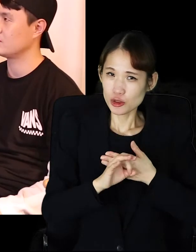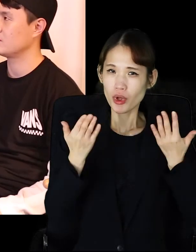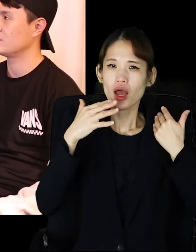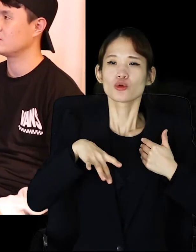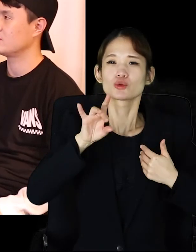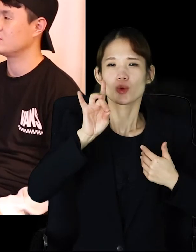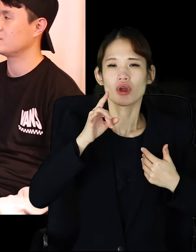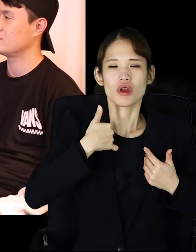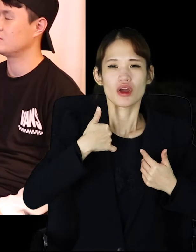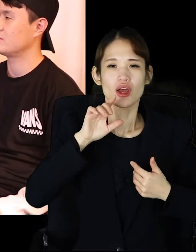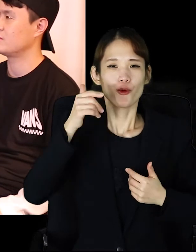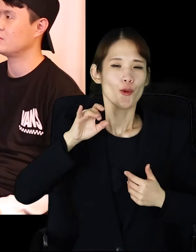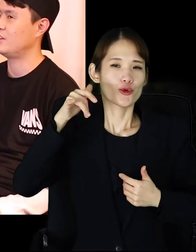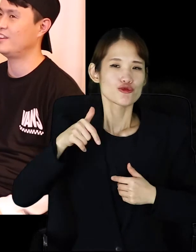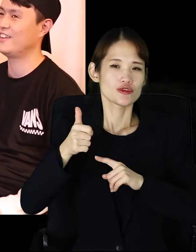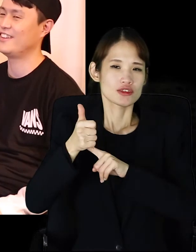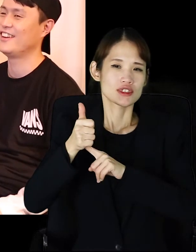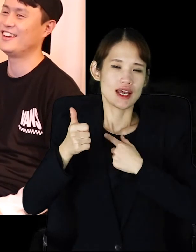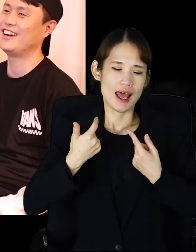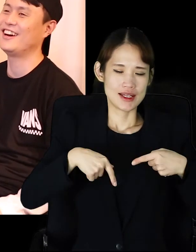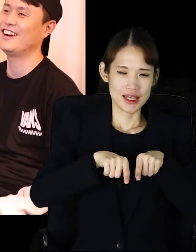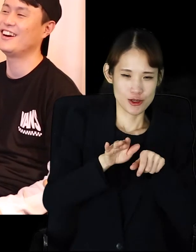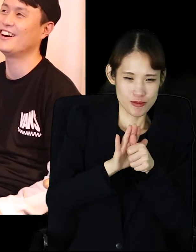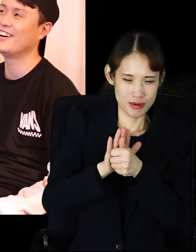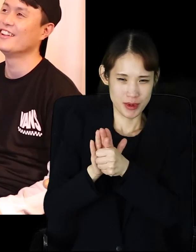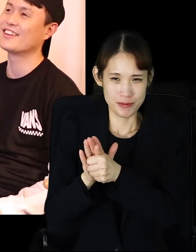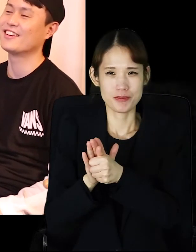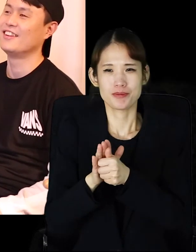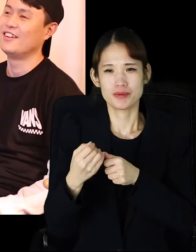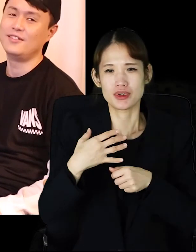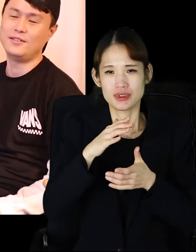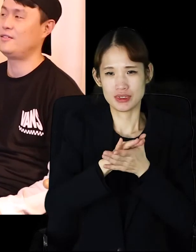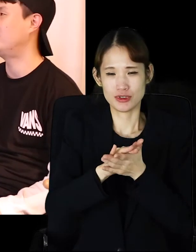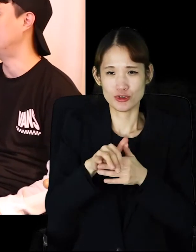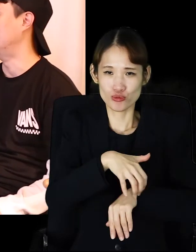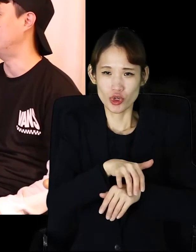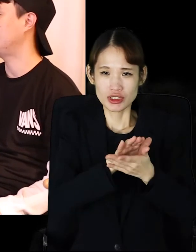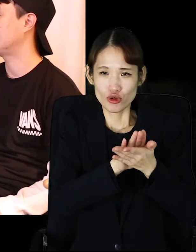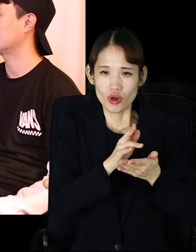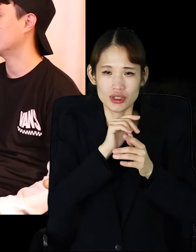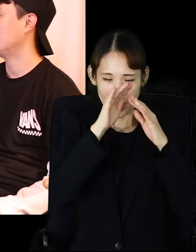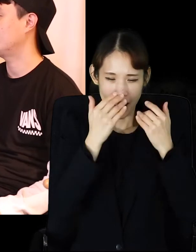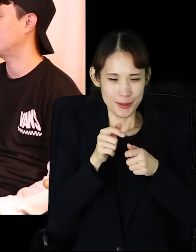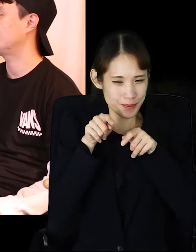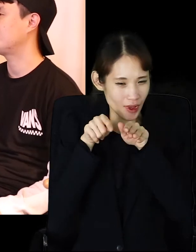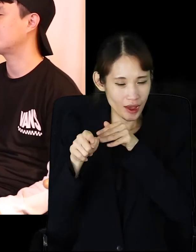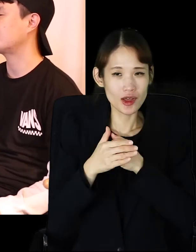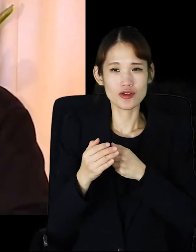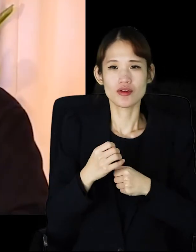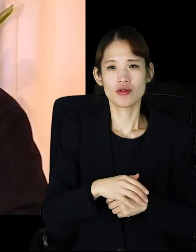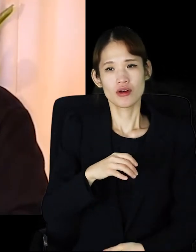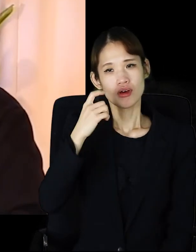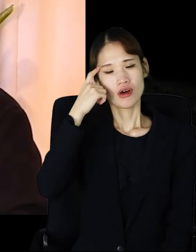초에 우리 반에 홍윤이 있으니까 다들 도와서 잘 이렇게 해야 되는 거 불편한 싫어요. 친구 그런 거 없이 우린 다 이렇게 가는 거야 막 이렇게